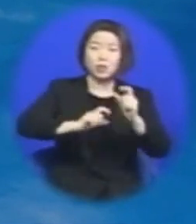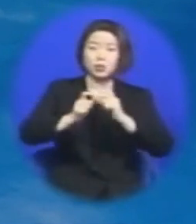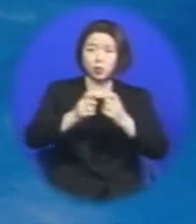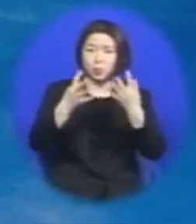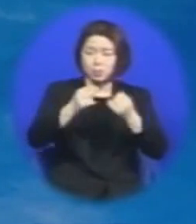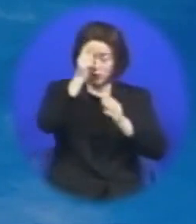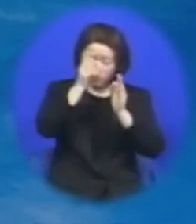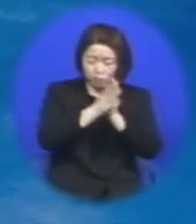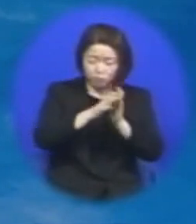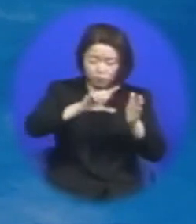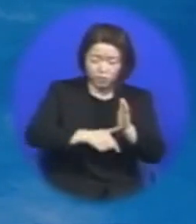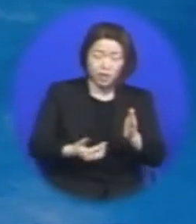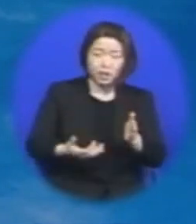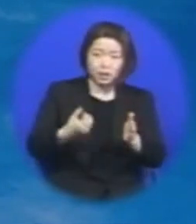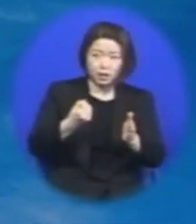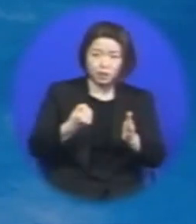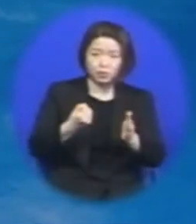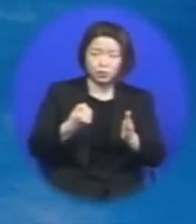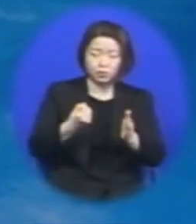하나님이 그렇게